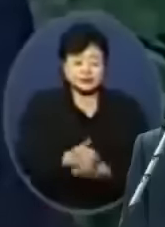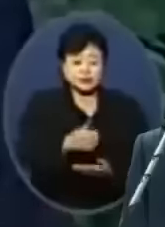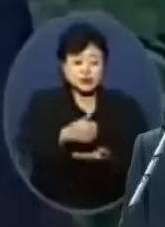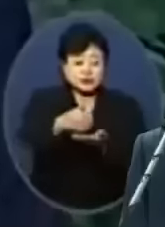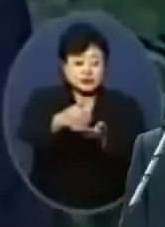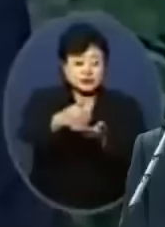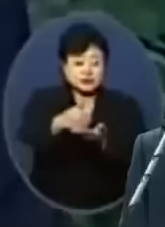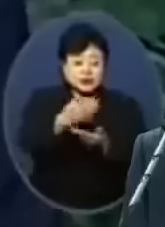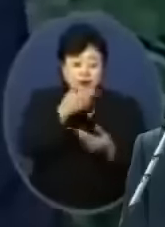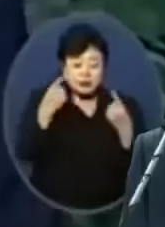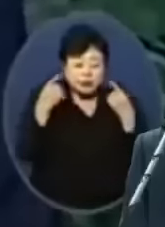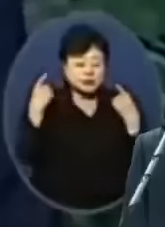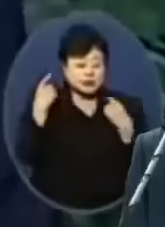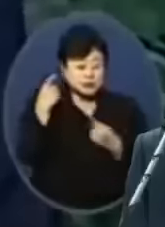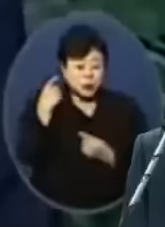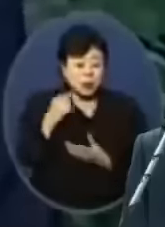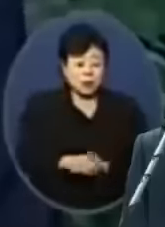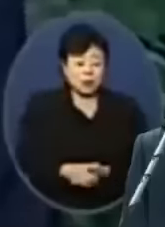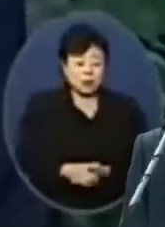주님의 복음을 듣고